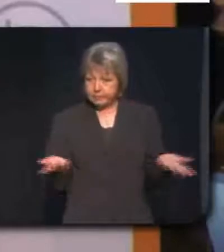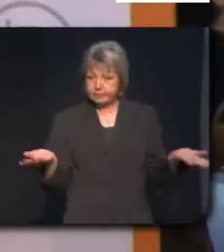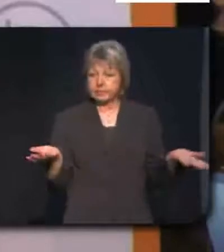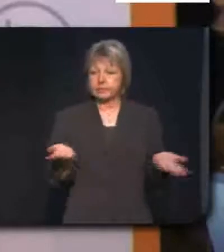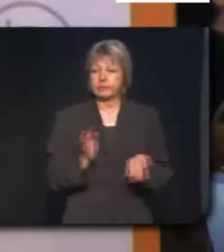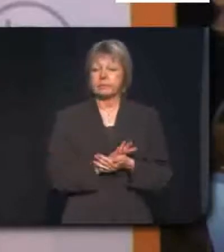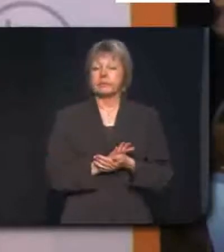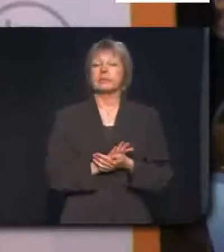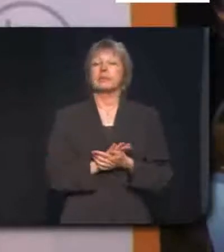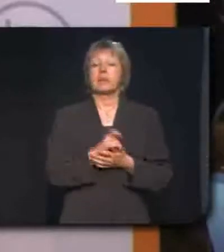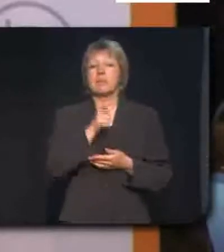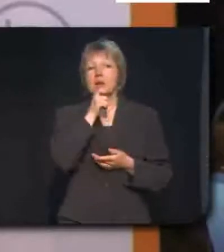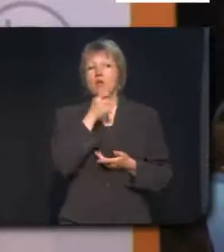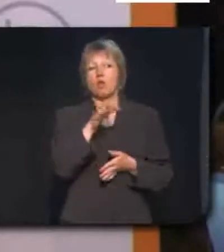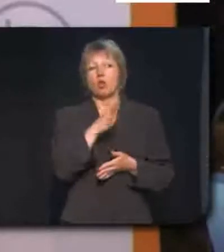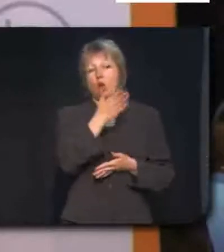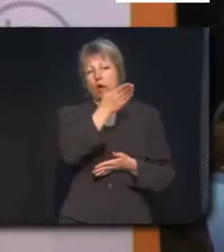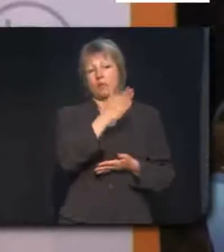Mikro ist offen